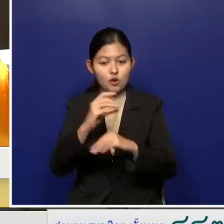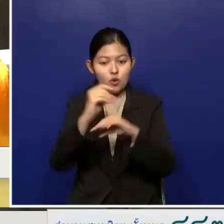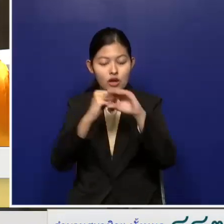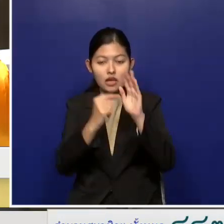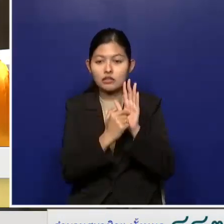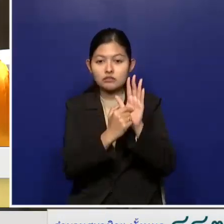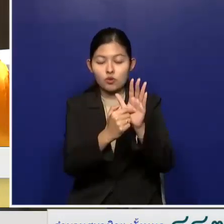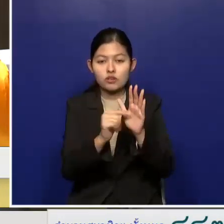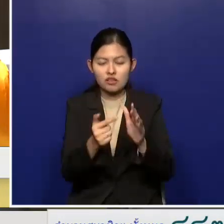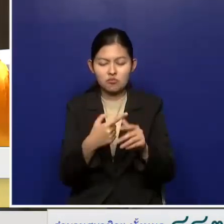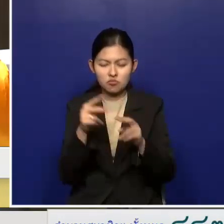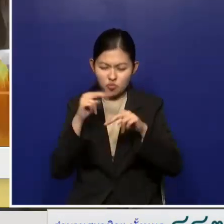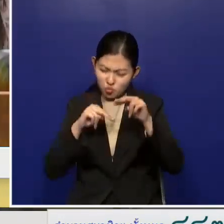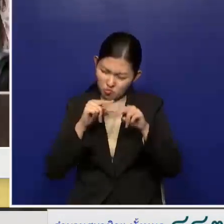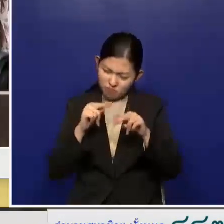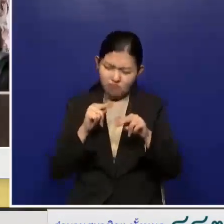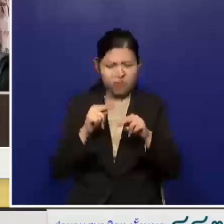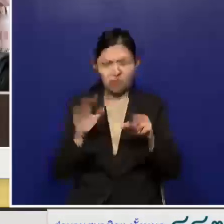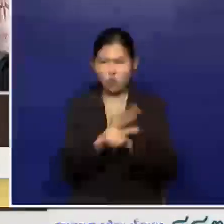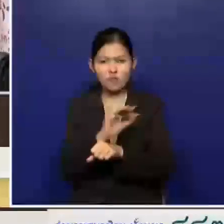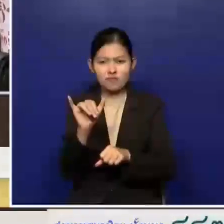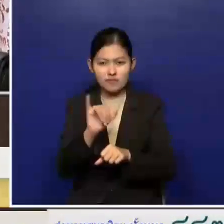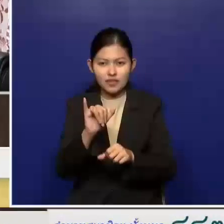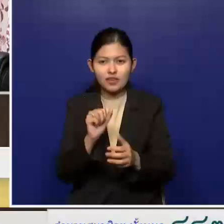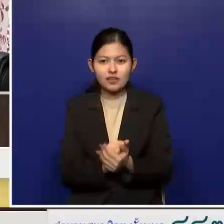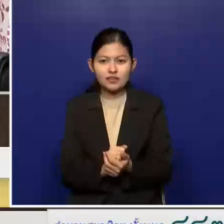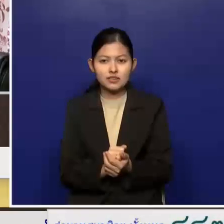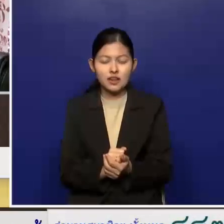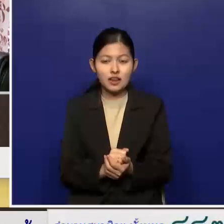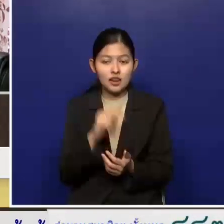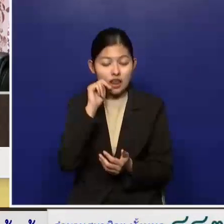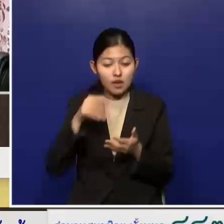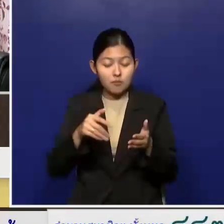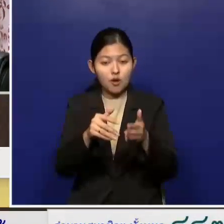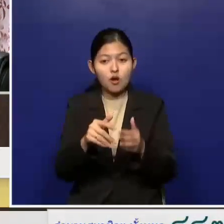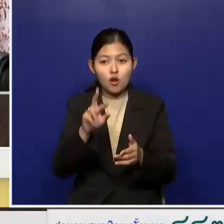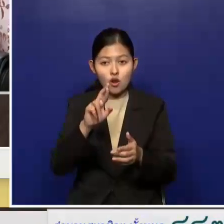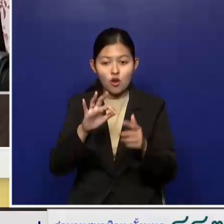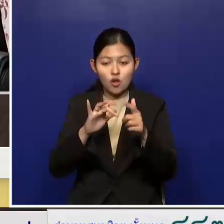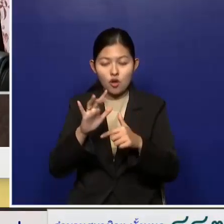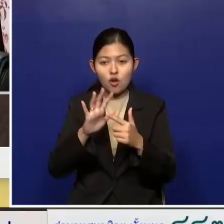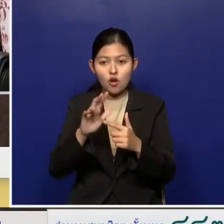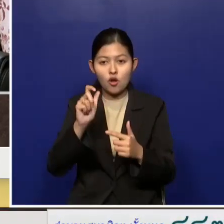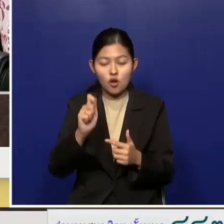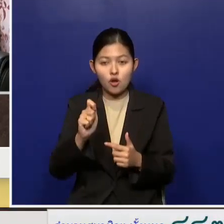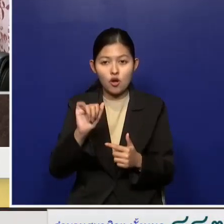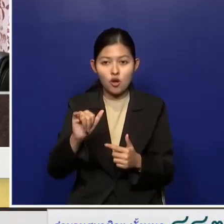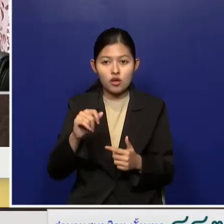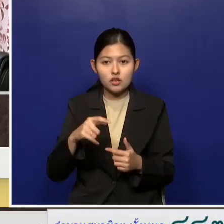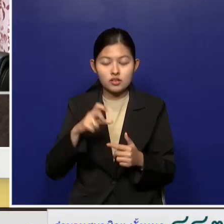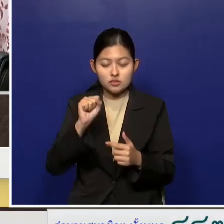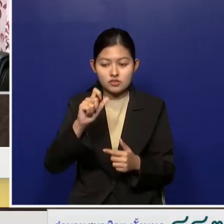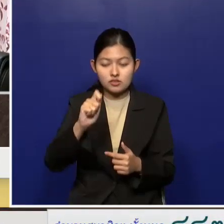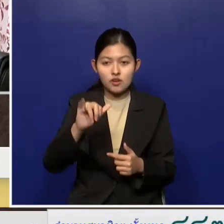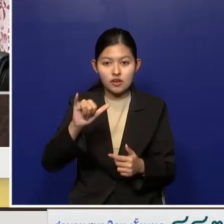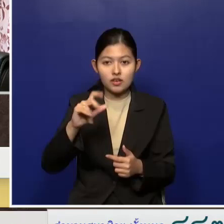อบคลุมนะคะในอำเภอโป่งน้ำร้อนสอยดาวเนี่ยทุกท่านทราบดีอยู่แล้วว่าประสบกับปัญหาภัยแล้